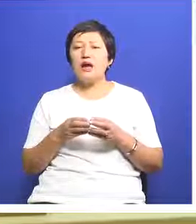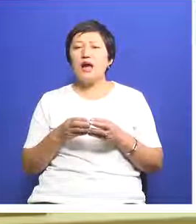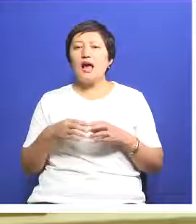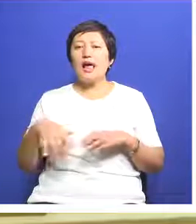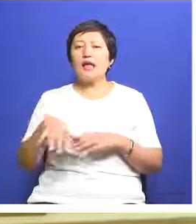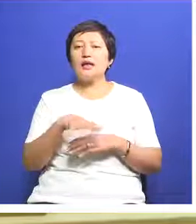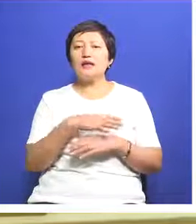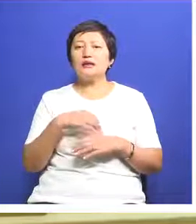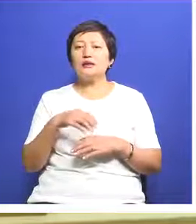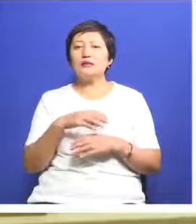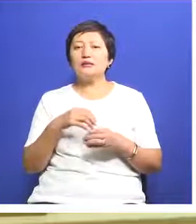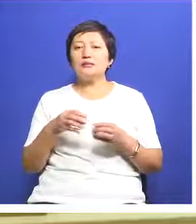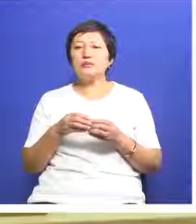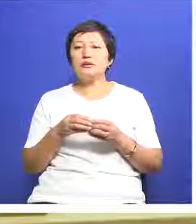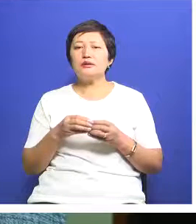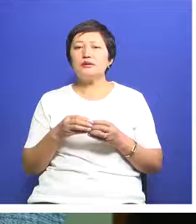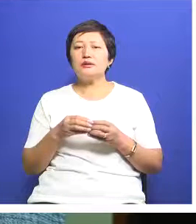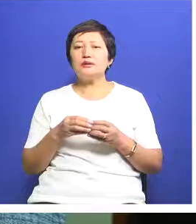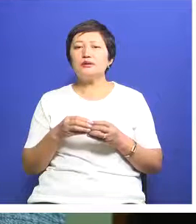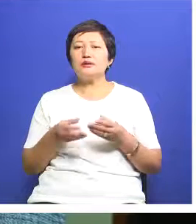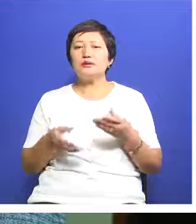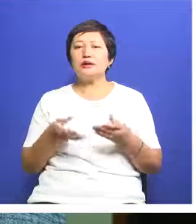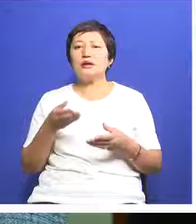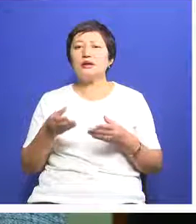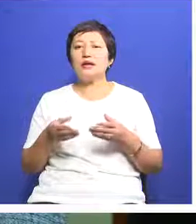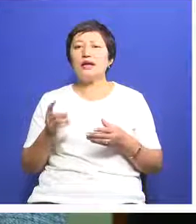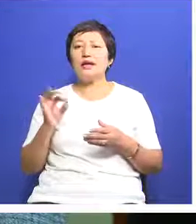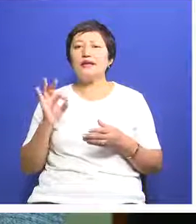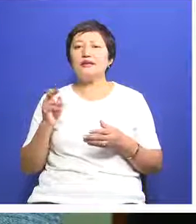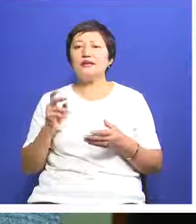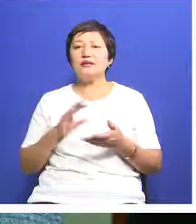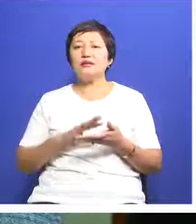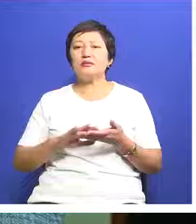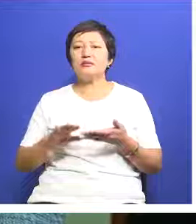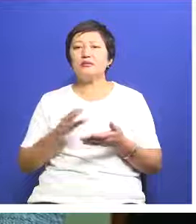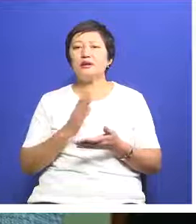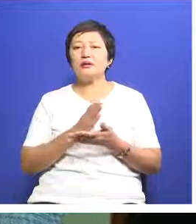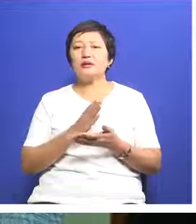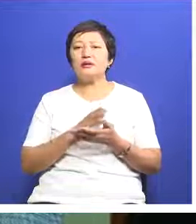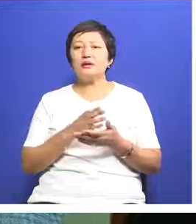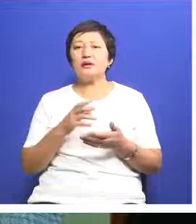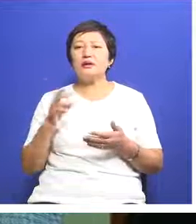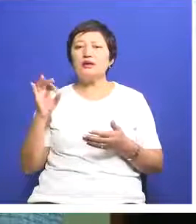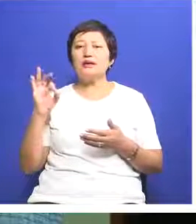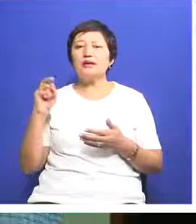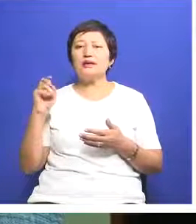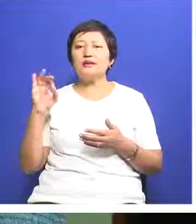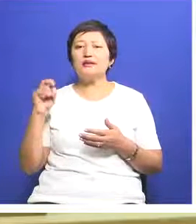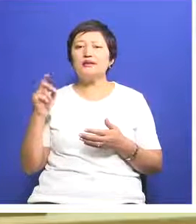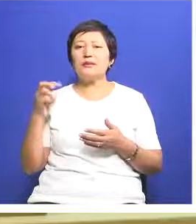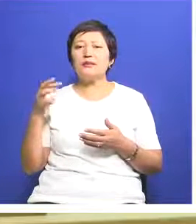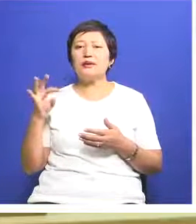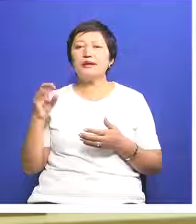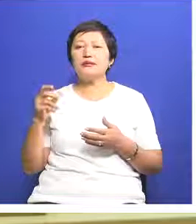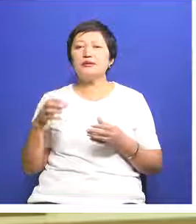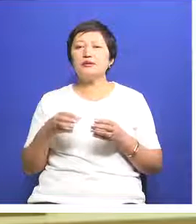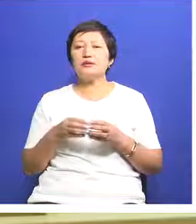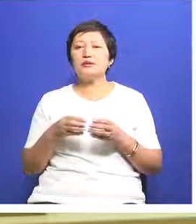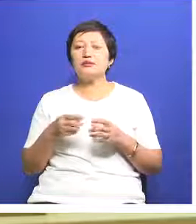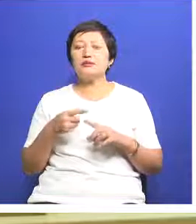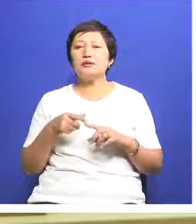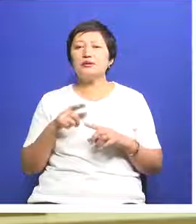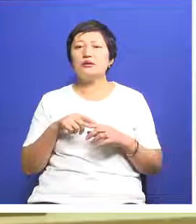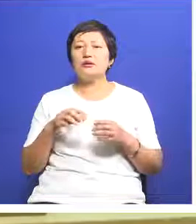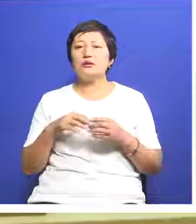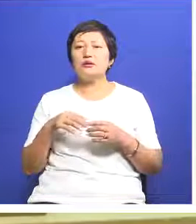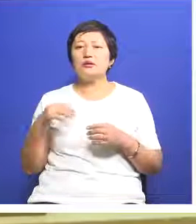yegin sağlığa birliyetin cengilikten krediler var. Bizde buna ırs mikrokreditin uyumundan